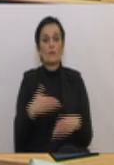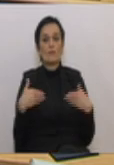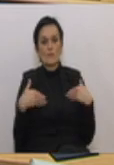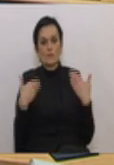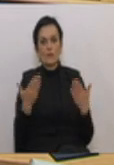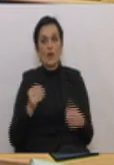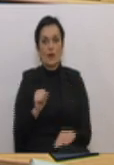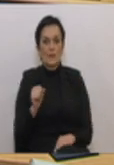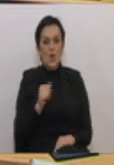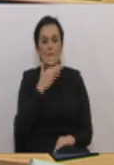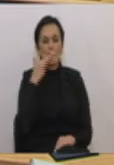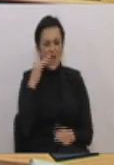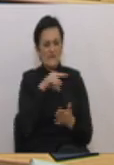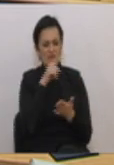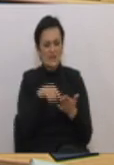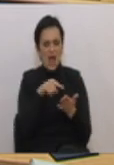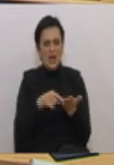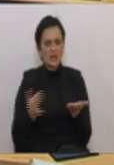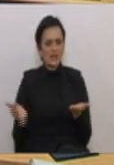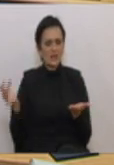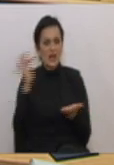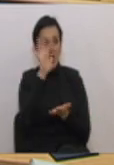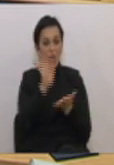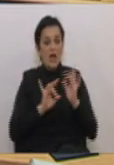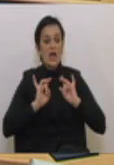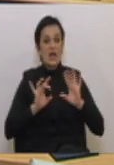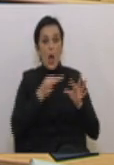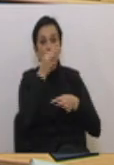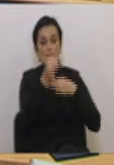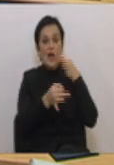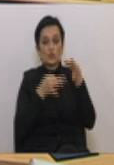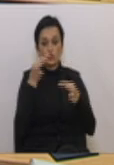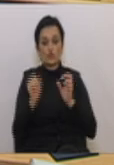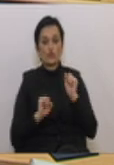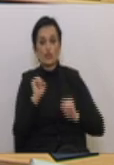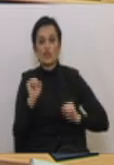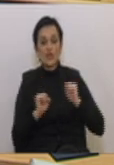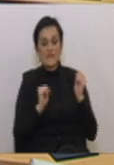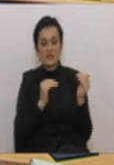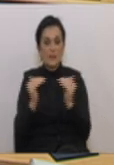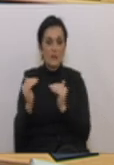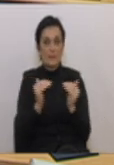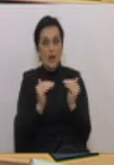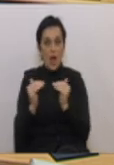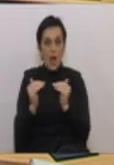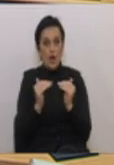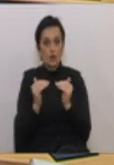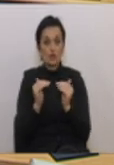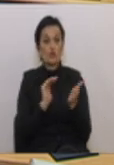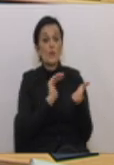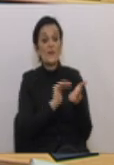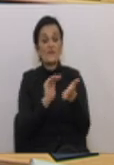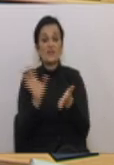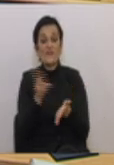Მოგესალმებით, მეგობრებო, მეორე საკითხი დაგროვდა დღეს განცხადებებიდან პასუხგასაცემი შევეცდები მაქსიმალურად მიუწვდე ყველა